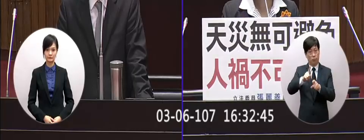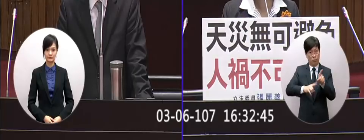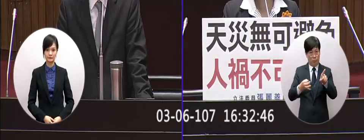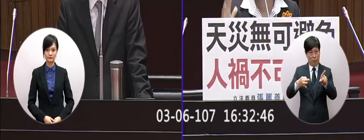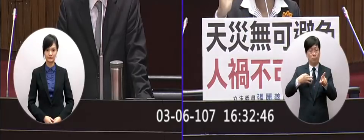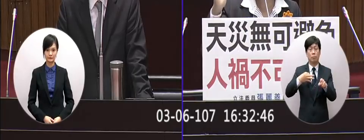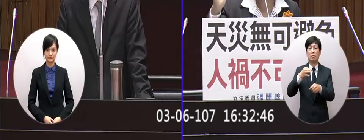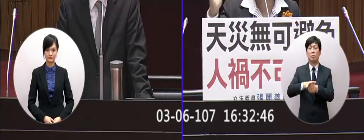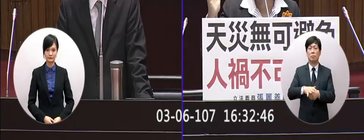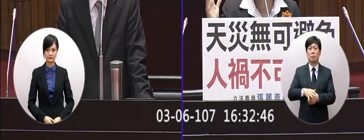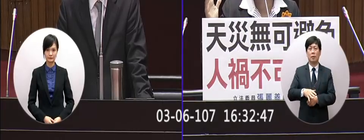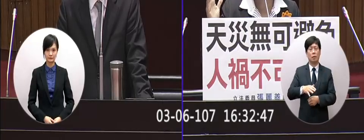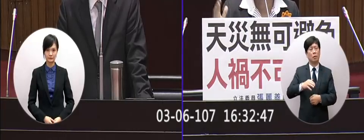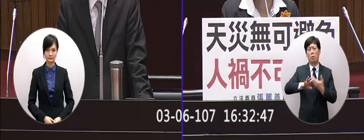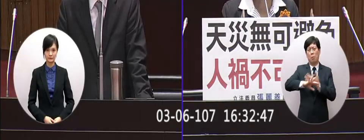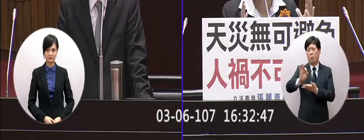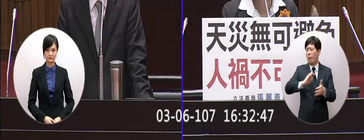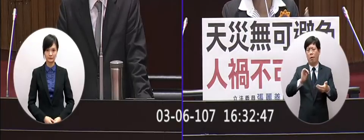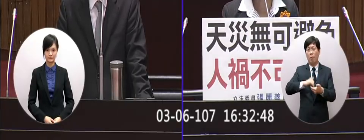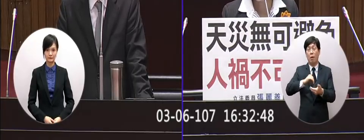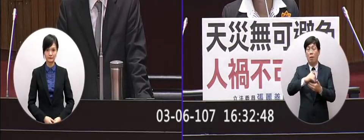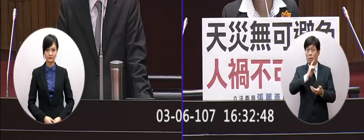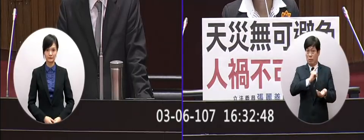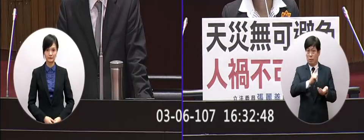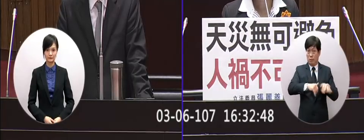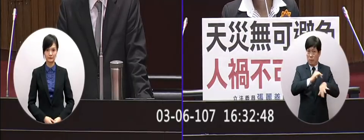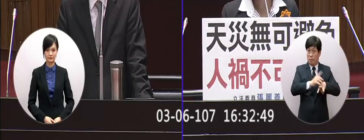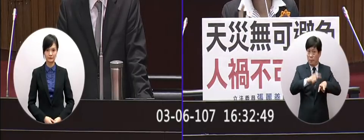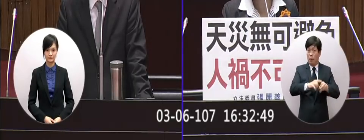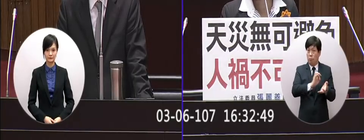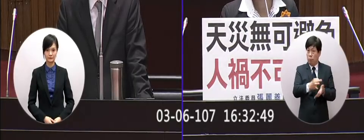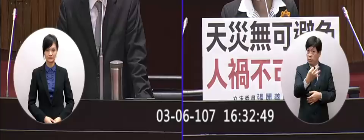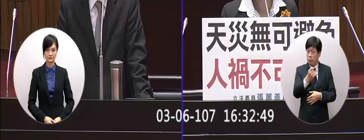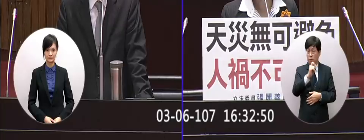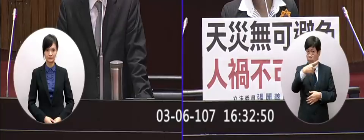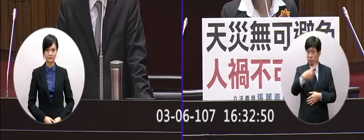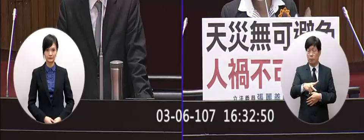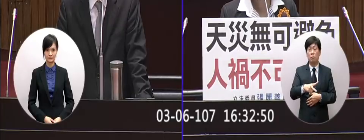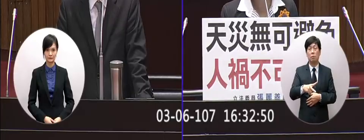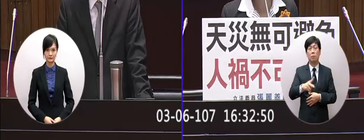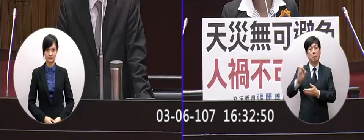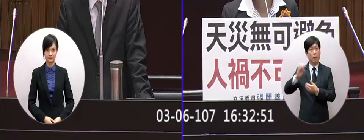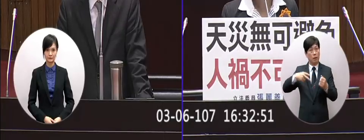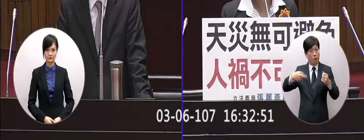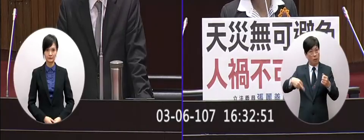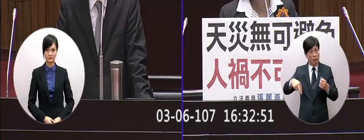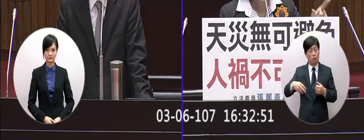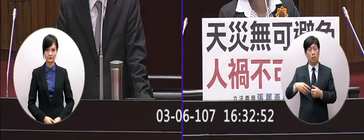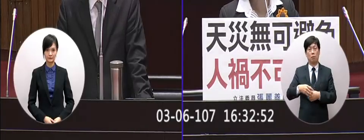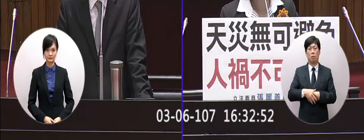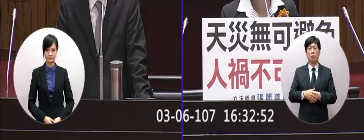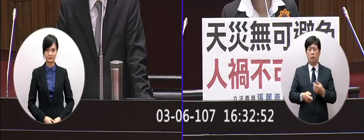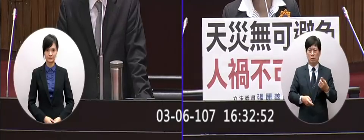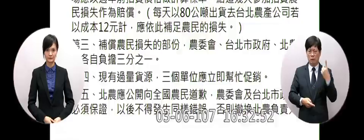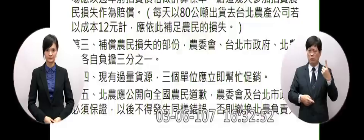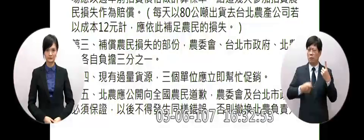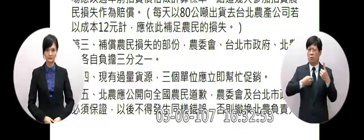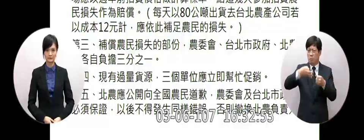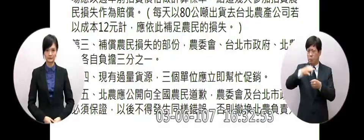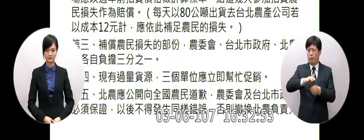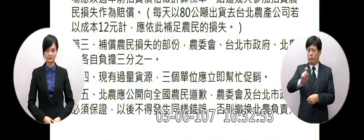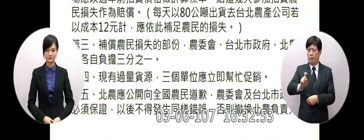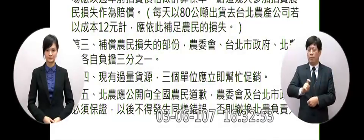价，不用到市场的价格，就是成本价，成本12块卖2块，你至少一公斤要补